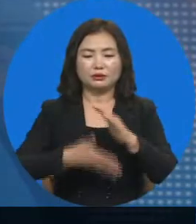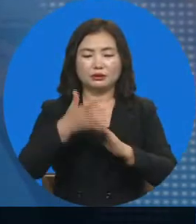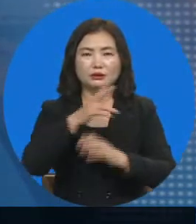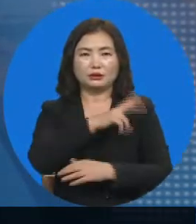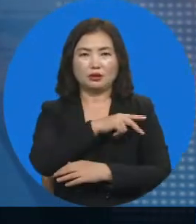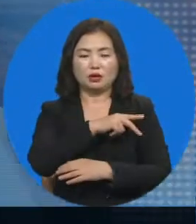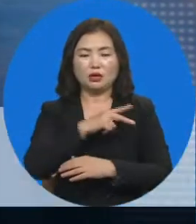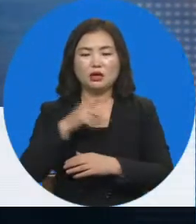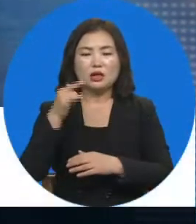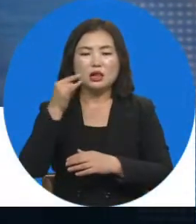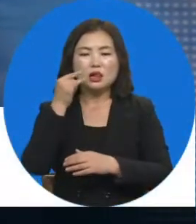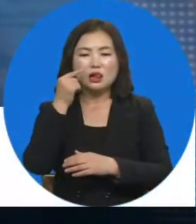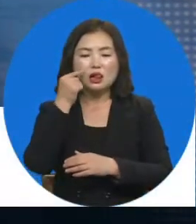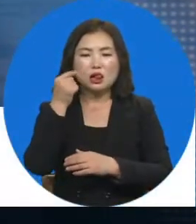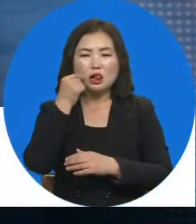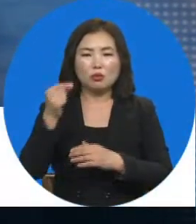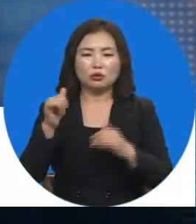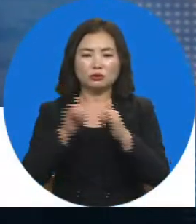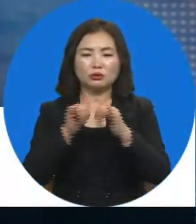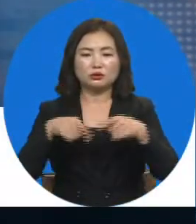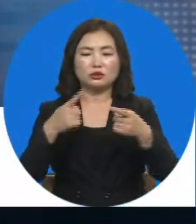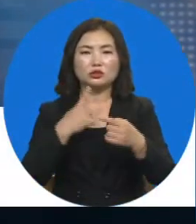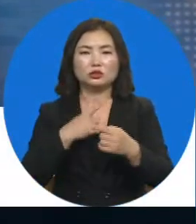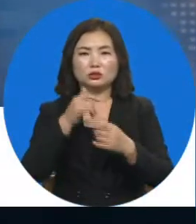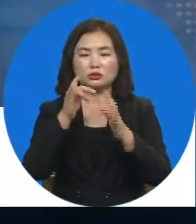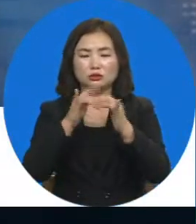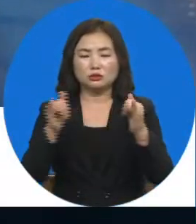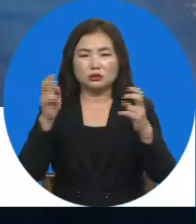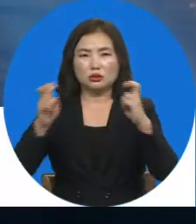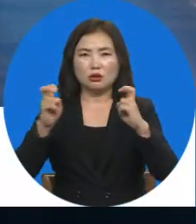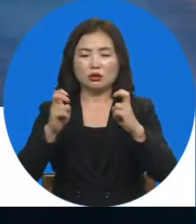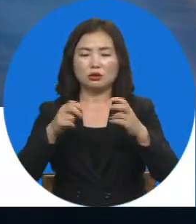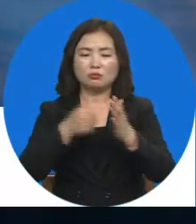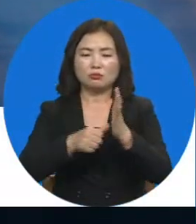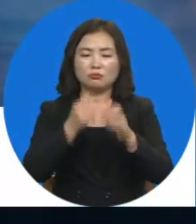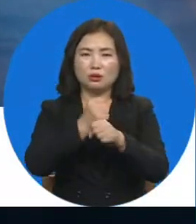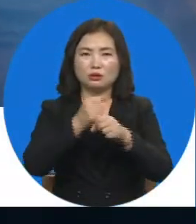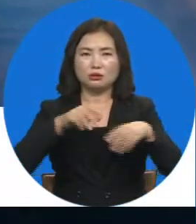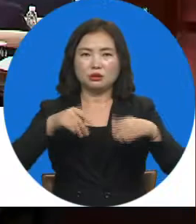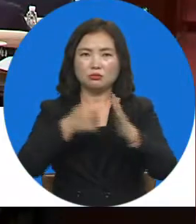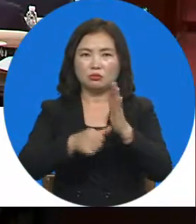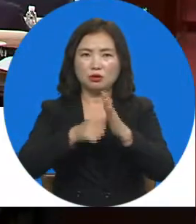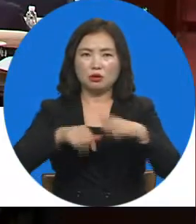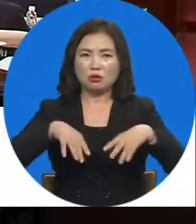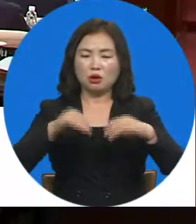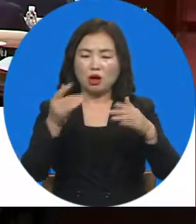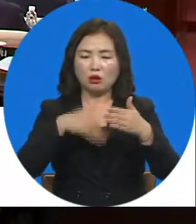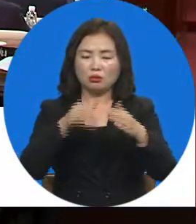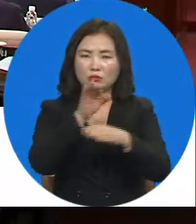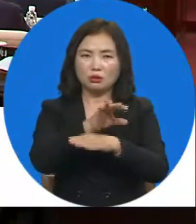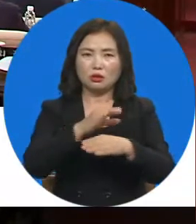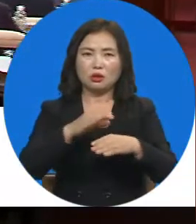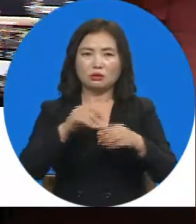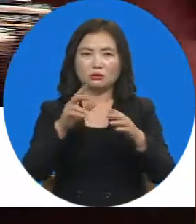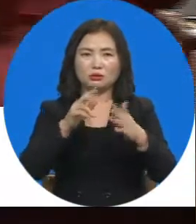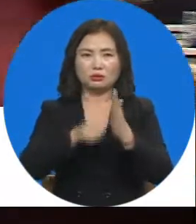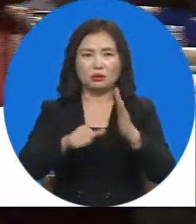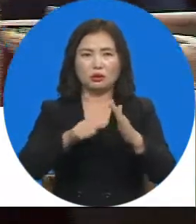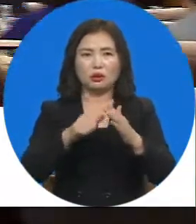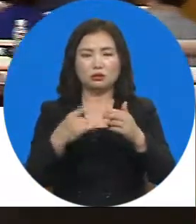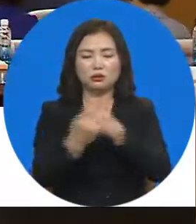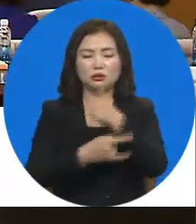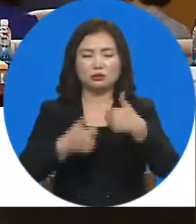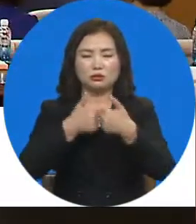대구시의회가 일본 전범기업 제품 공동구매를 제한하는 조례안을 상임위원회에서 보류했습니다. 이는